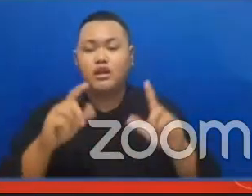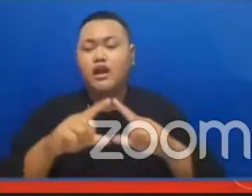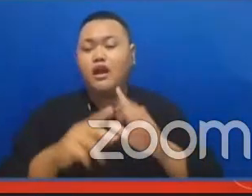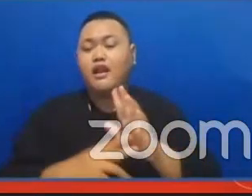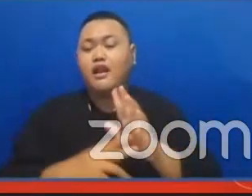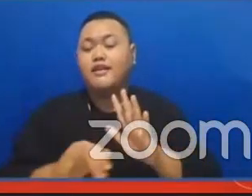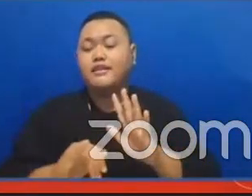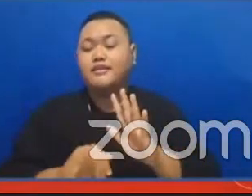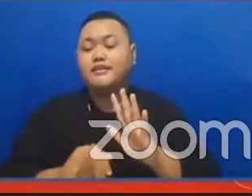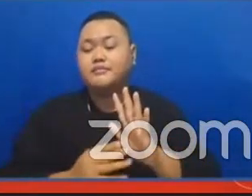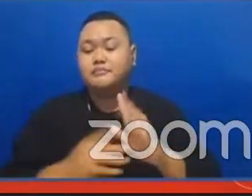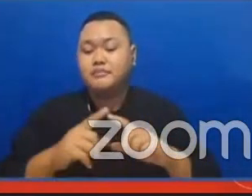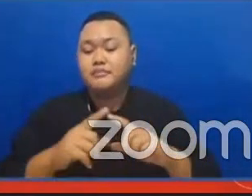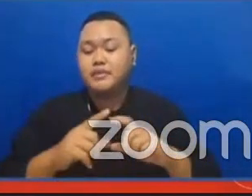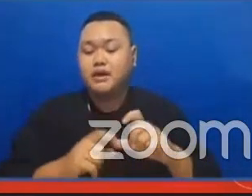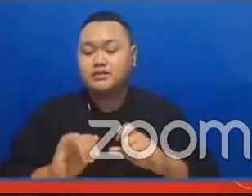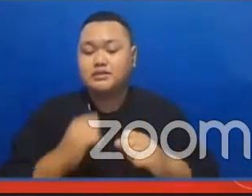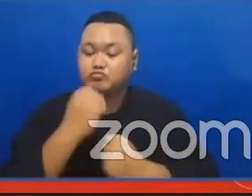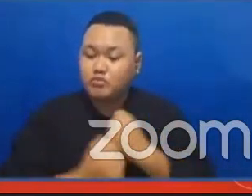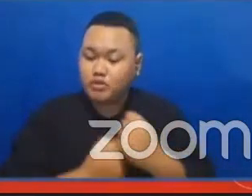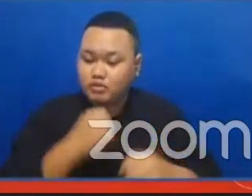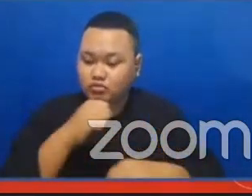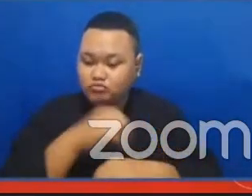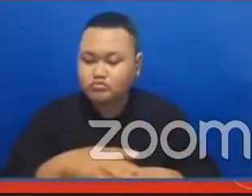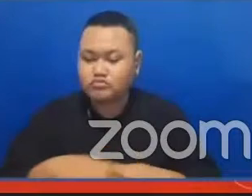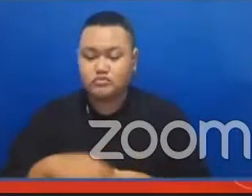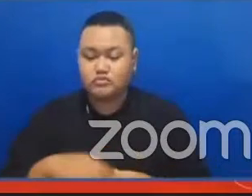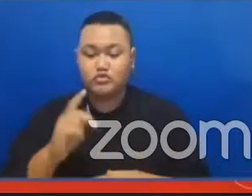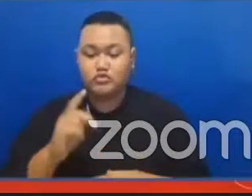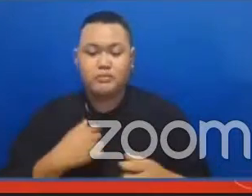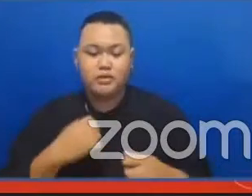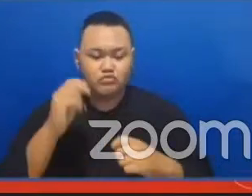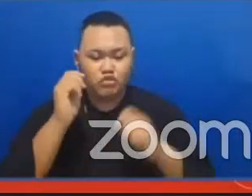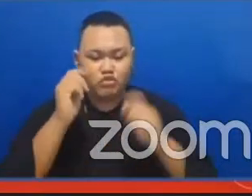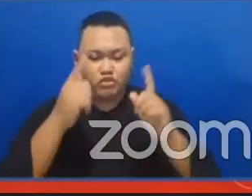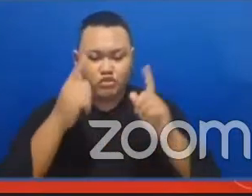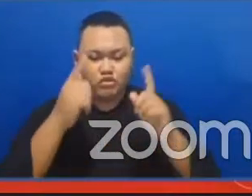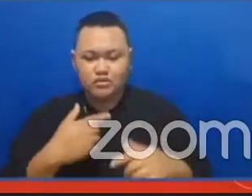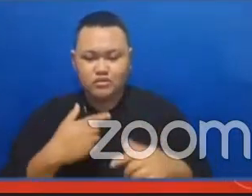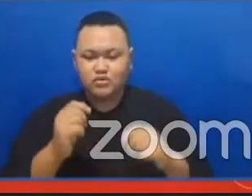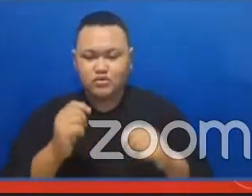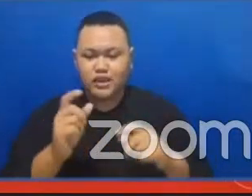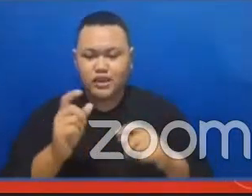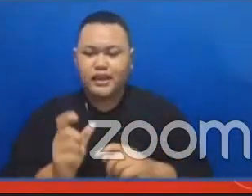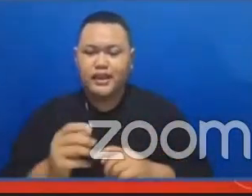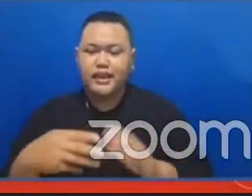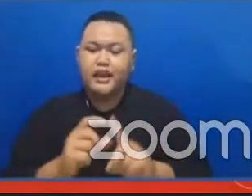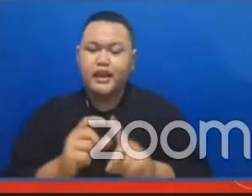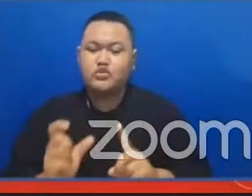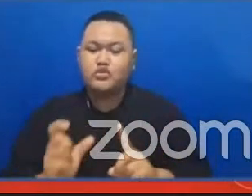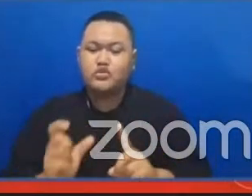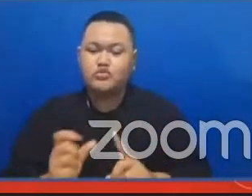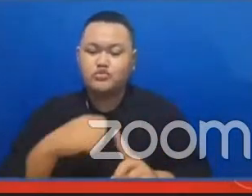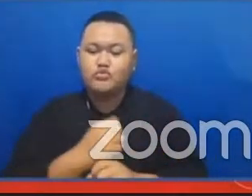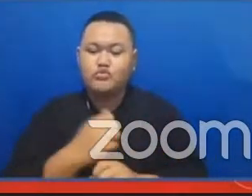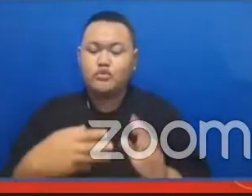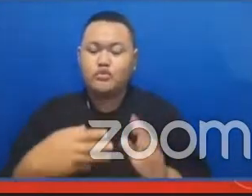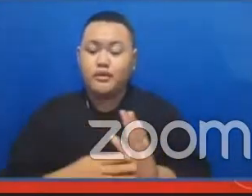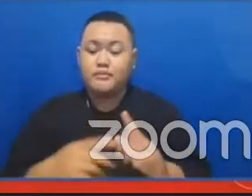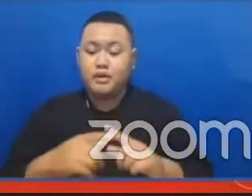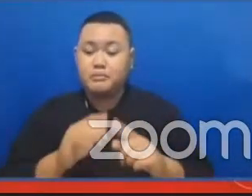kalau ada simulasinya. Kemudian konten untuk edugame baru ada 41, kemudian ada BSE, kemudian